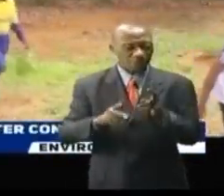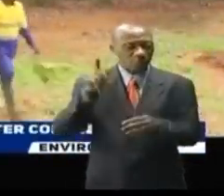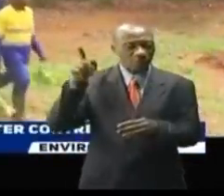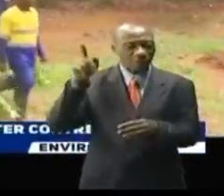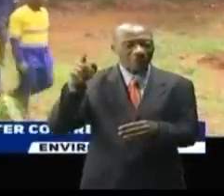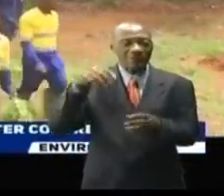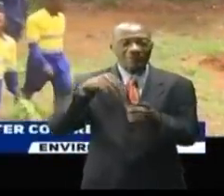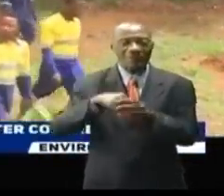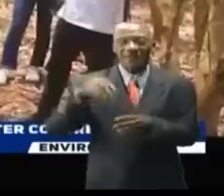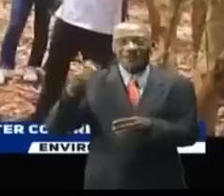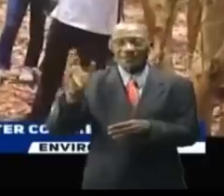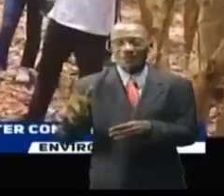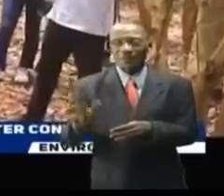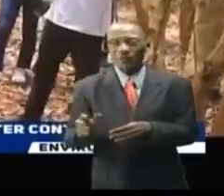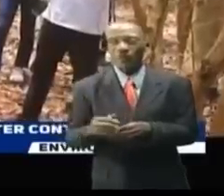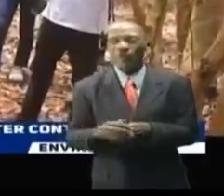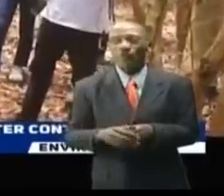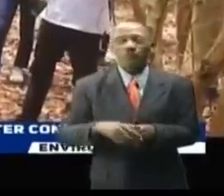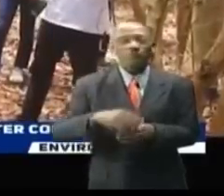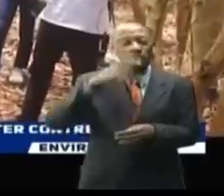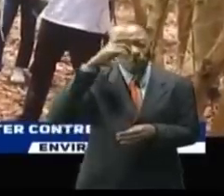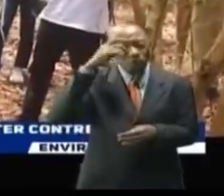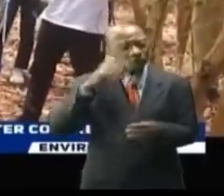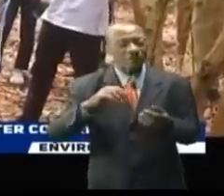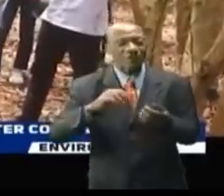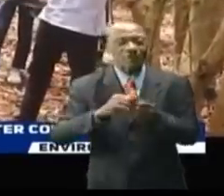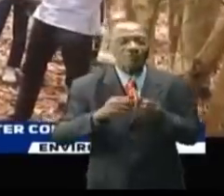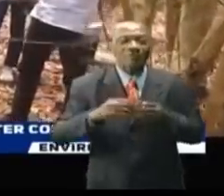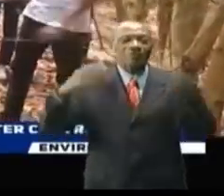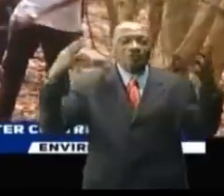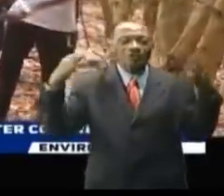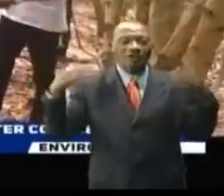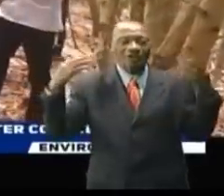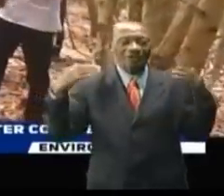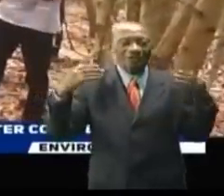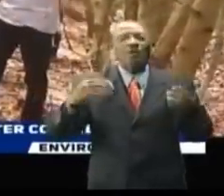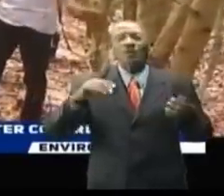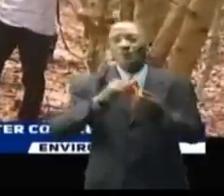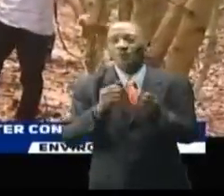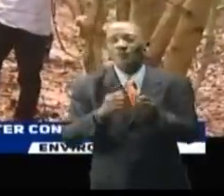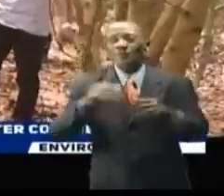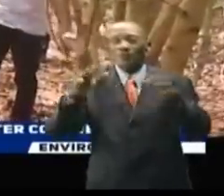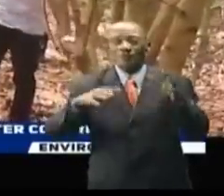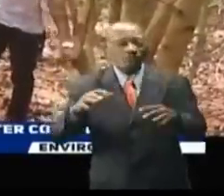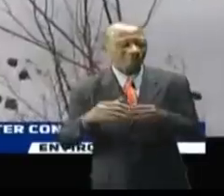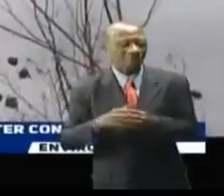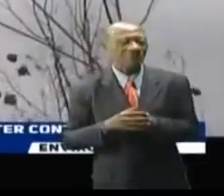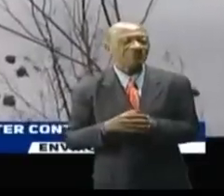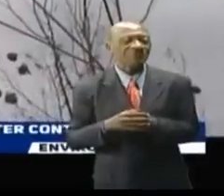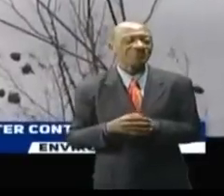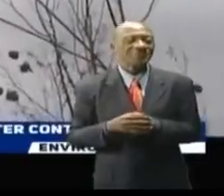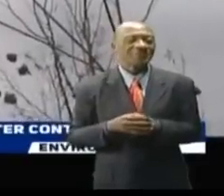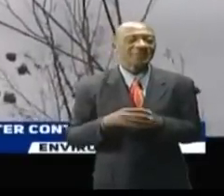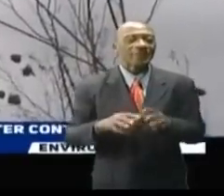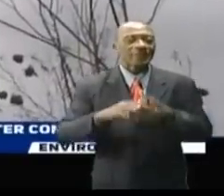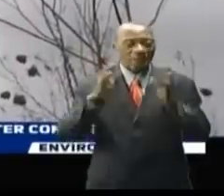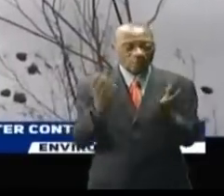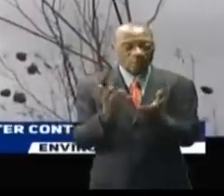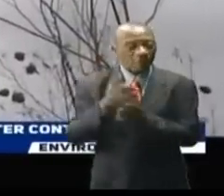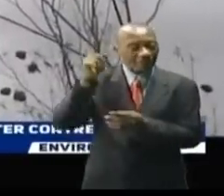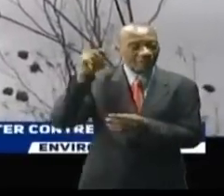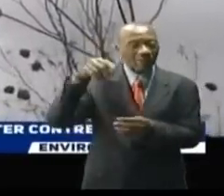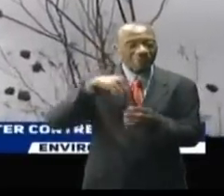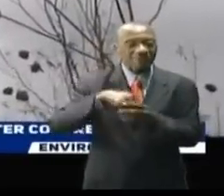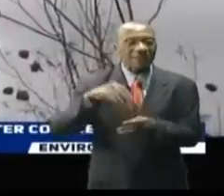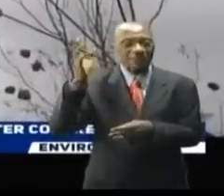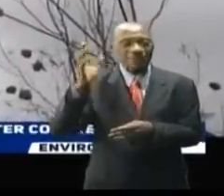les inondations, la chaleur, la rareté ou l'abondance des pluies. Les communautés locales en pâtissent et sont le plus impactées par